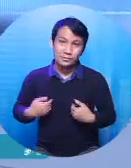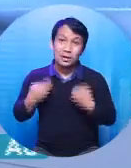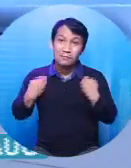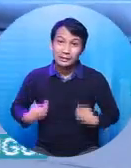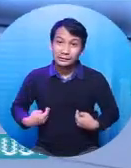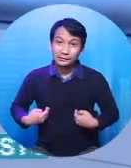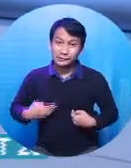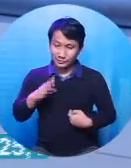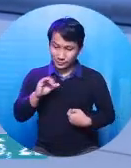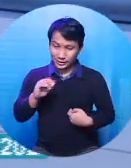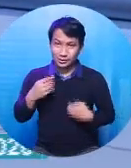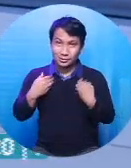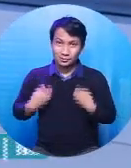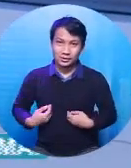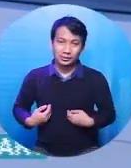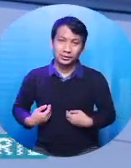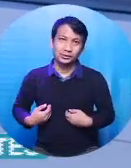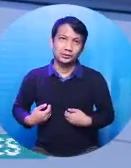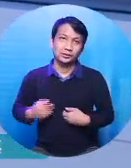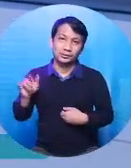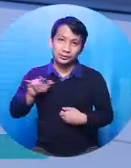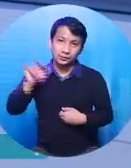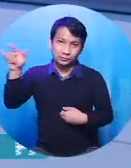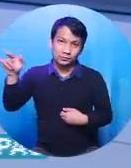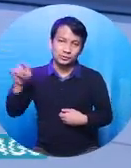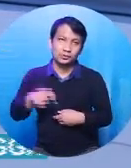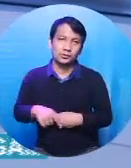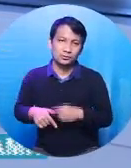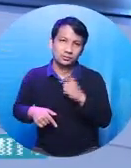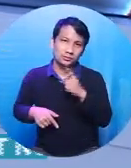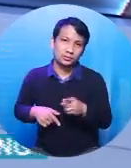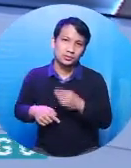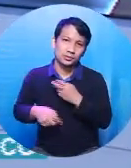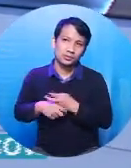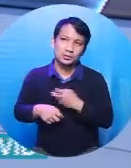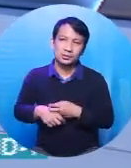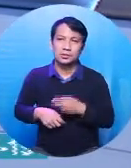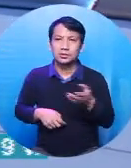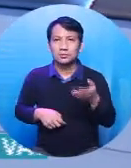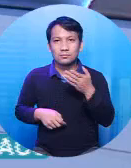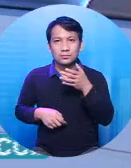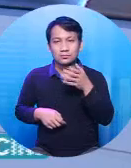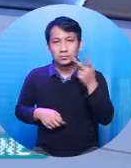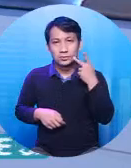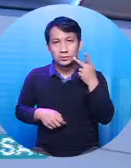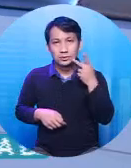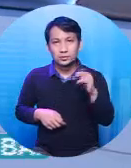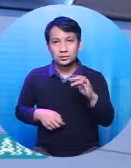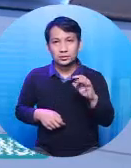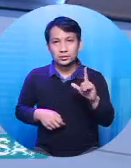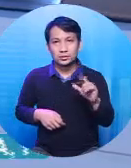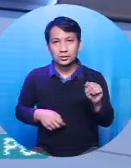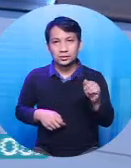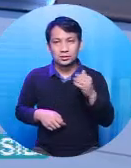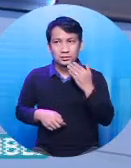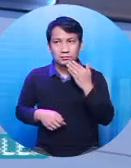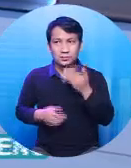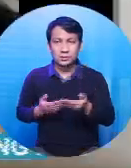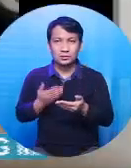Okay. Ho, mahirap to. Ma'am Kayla Bender, magandang hapon po.